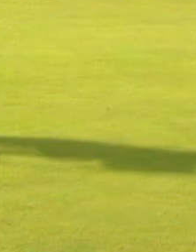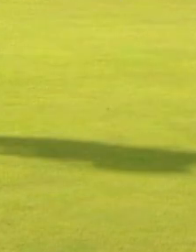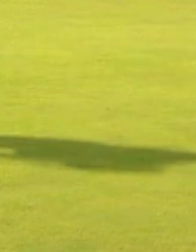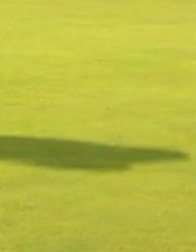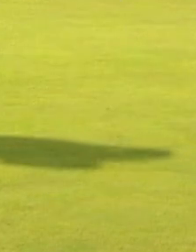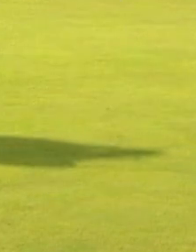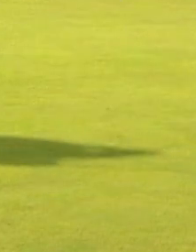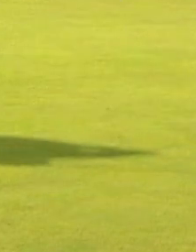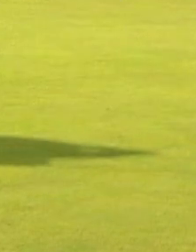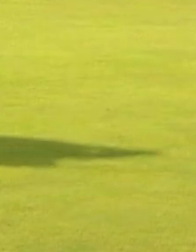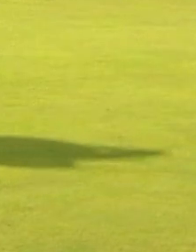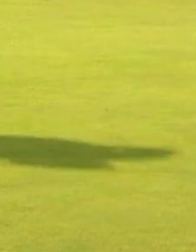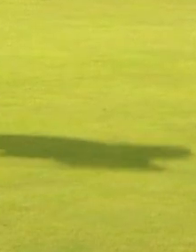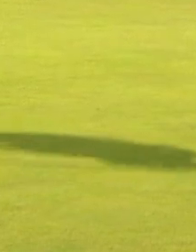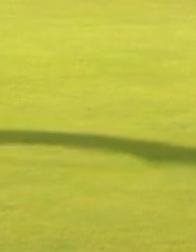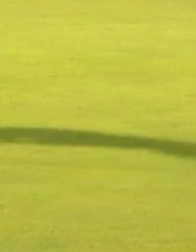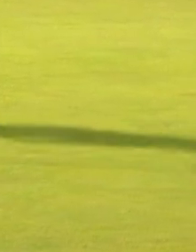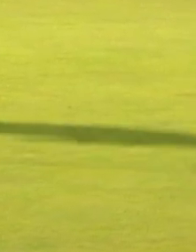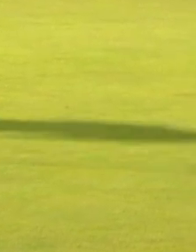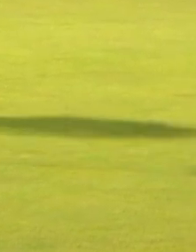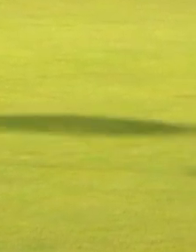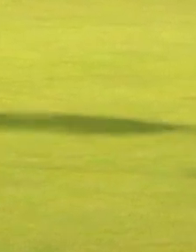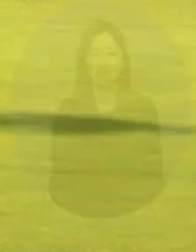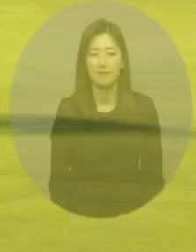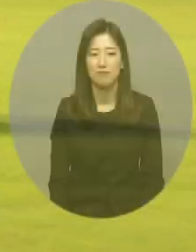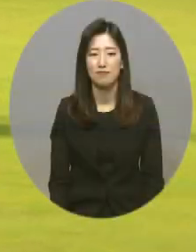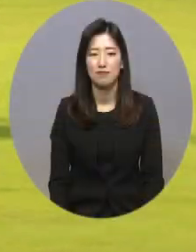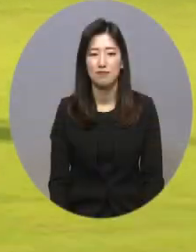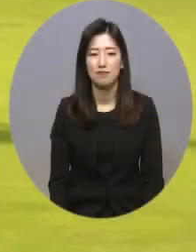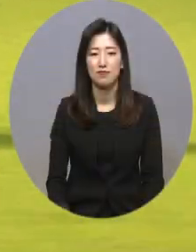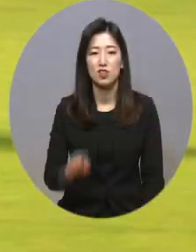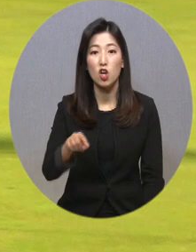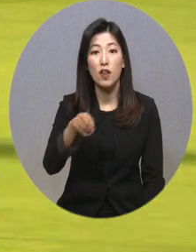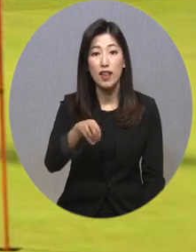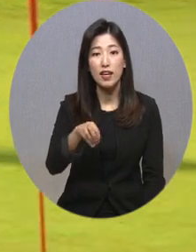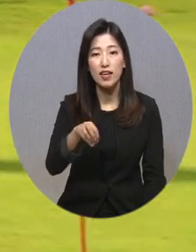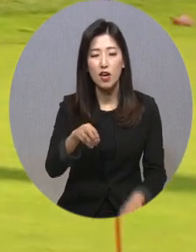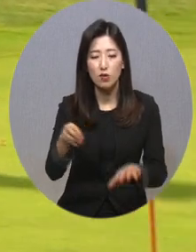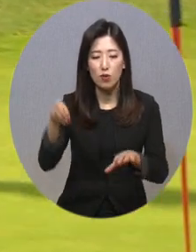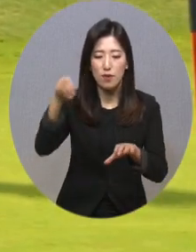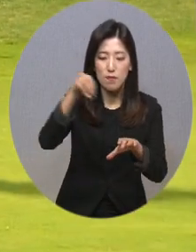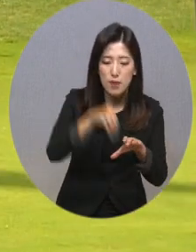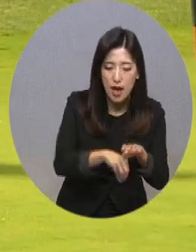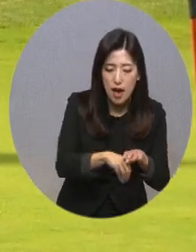예 아 서생 3 부 3 4 빨래